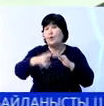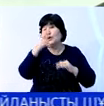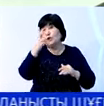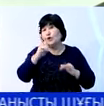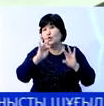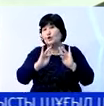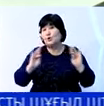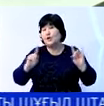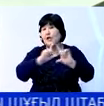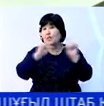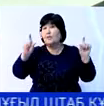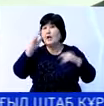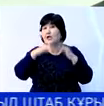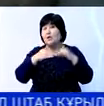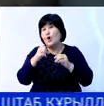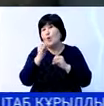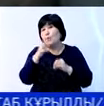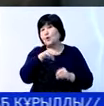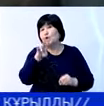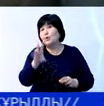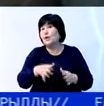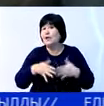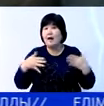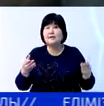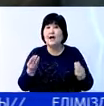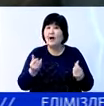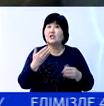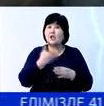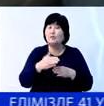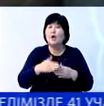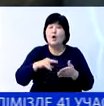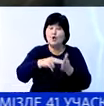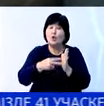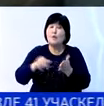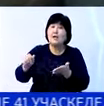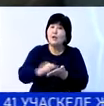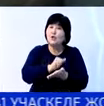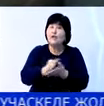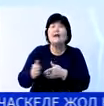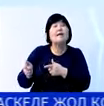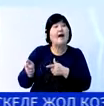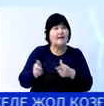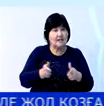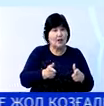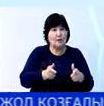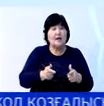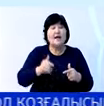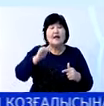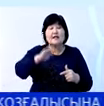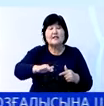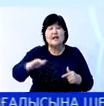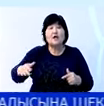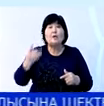200 орындық ғимарат салу үшін 14 миллионнан астам қаражат бөлініп, жоба сметалық құжаттары әзірленуде. Кішкентай